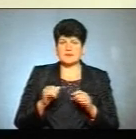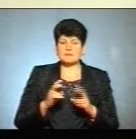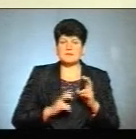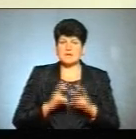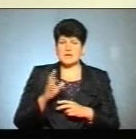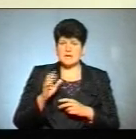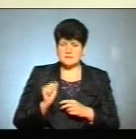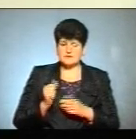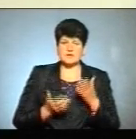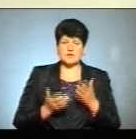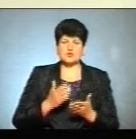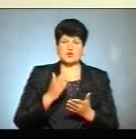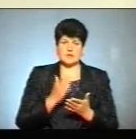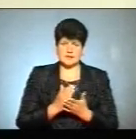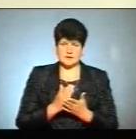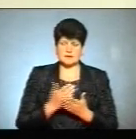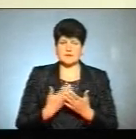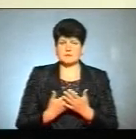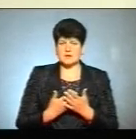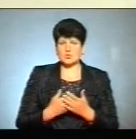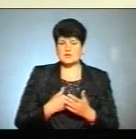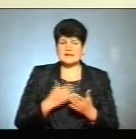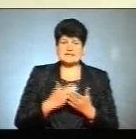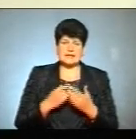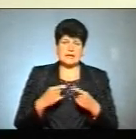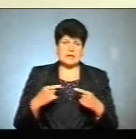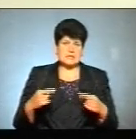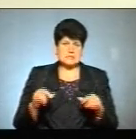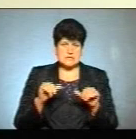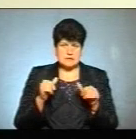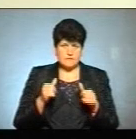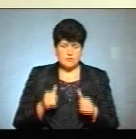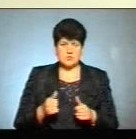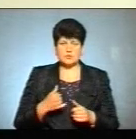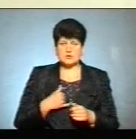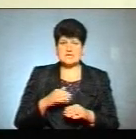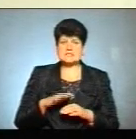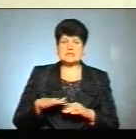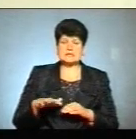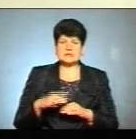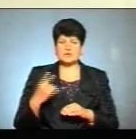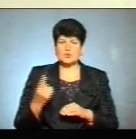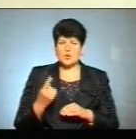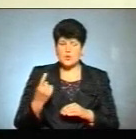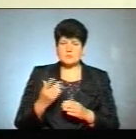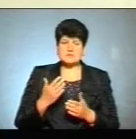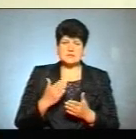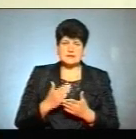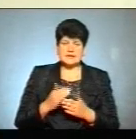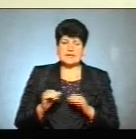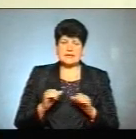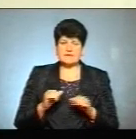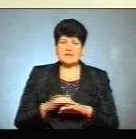Якщо, наприклад, є, у нас є різні форми навіть у нас на території області, якщо є